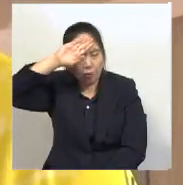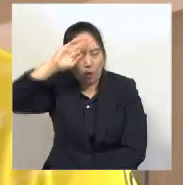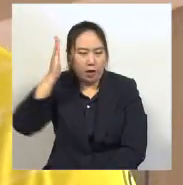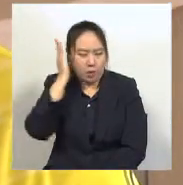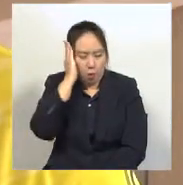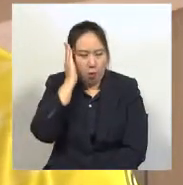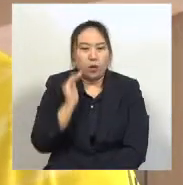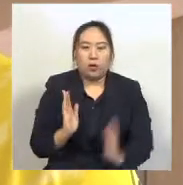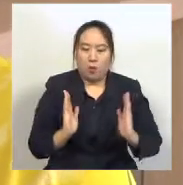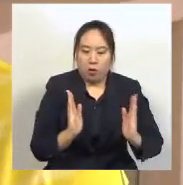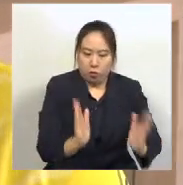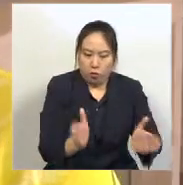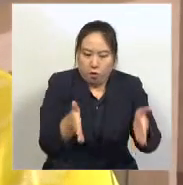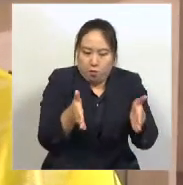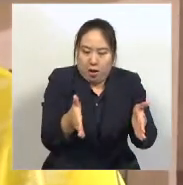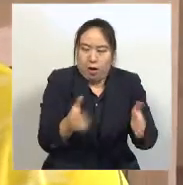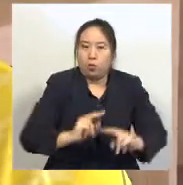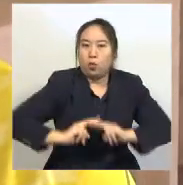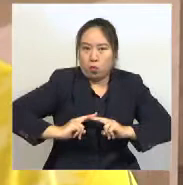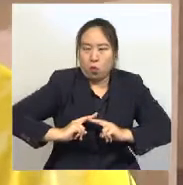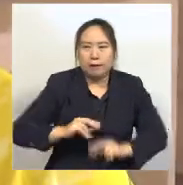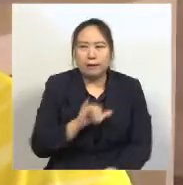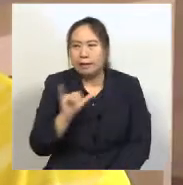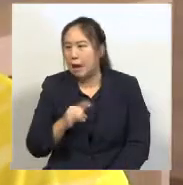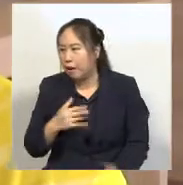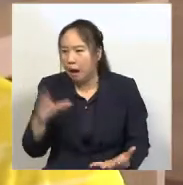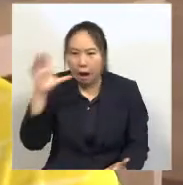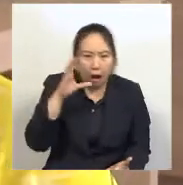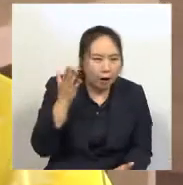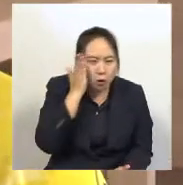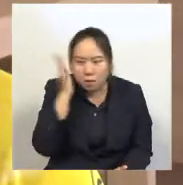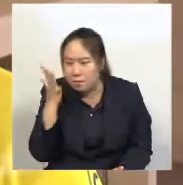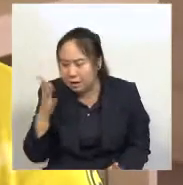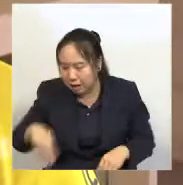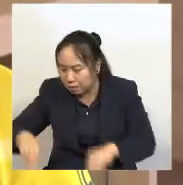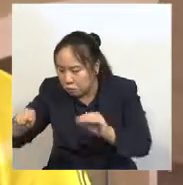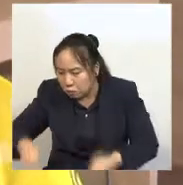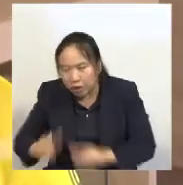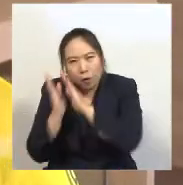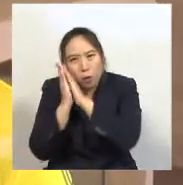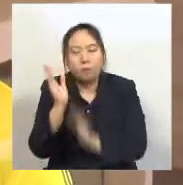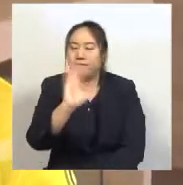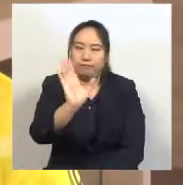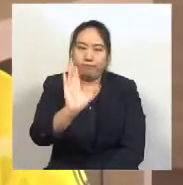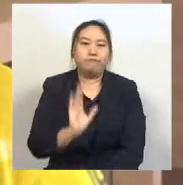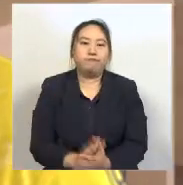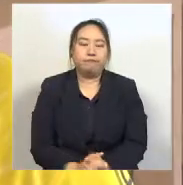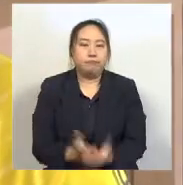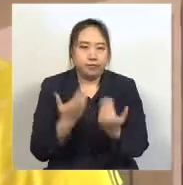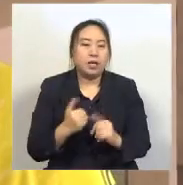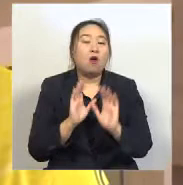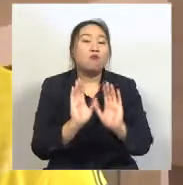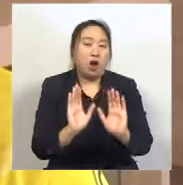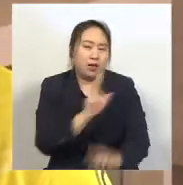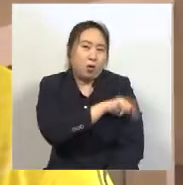วก็เรื่องของญาติคนไข้จะต้องไม่ลำบากในการหาที่นอนหรือนอนกับพื้นปูเสื่อนอนใต้เตียงจริงผมก็เลยอยากฝากอีกรอบหนึ่งจริงๆผมว่